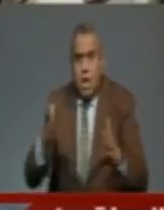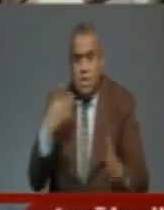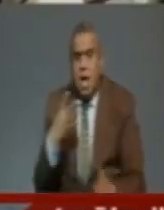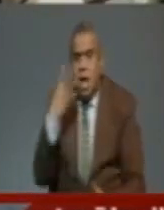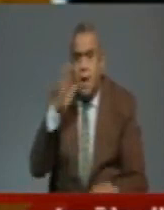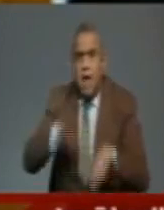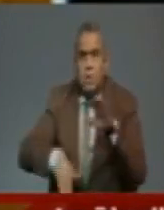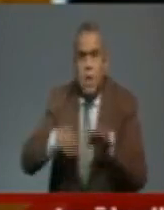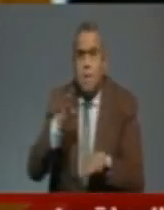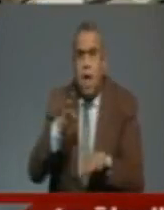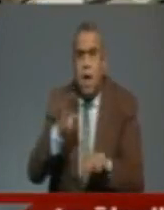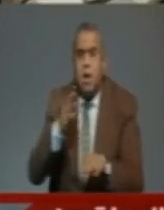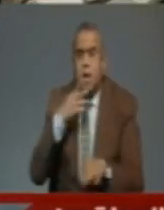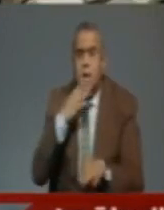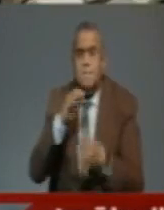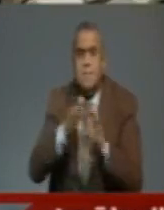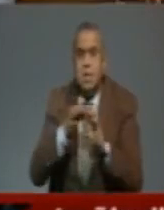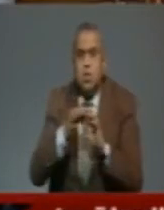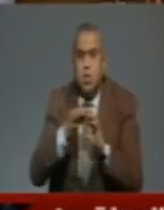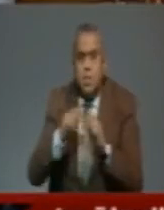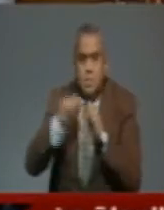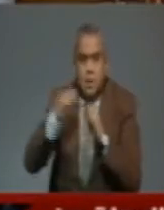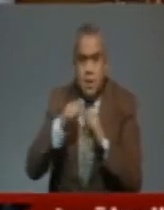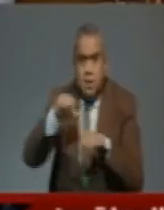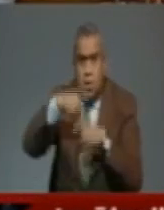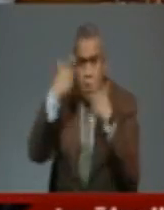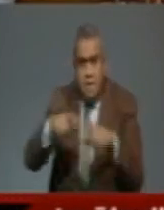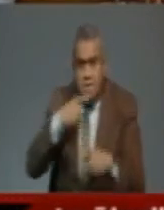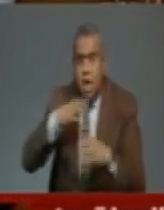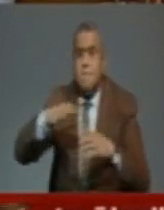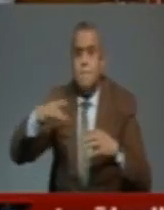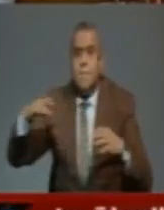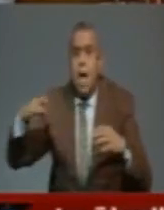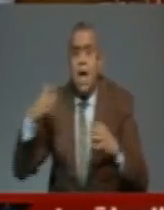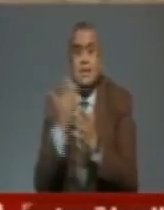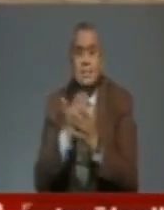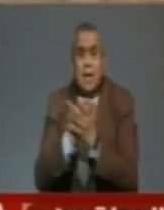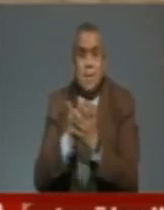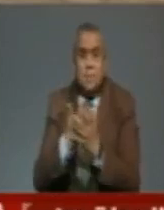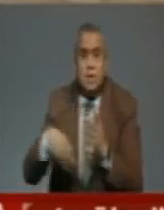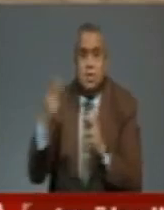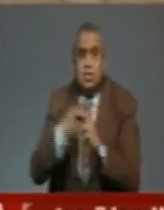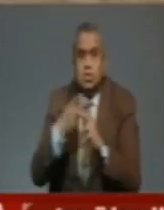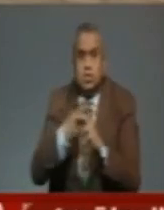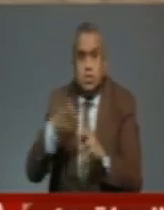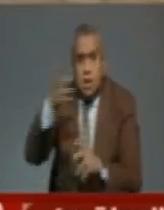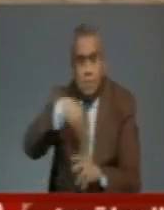تمام يا فندم. كم منهم على البحر؟ كلهم على البحر. انا بقول كده عشان بس افكر، مش افكر